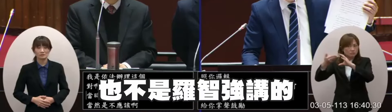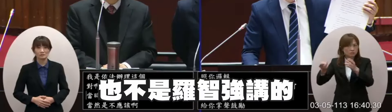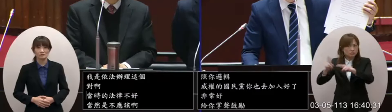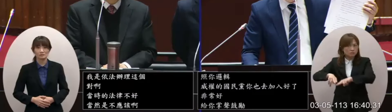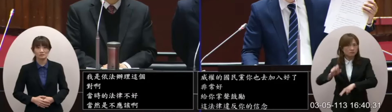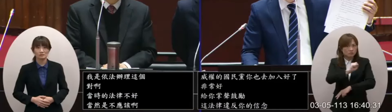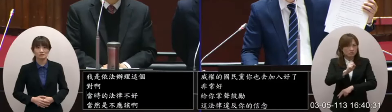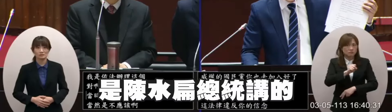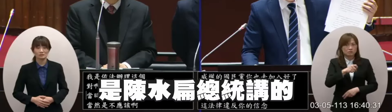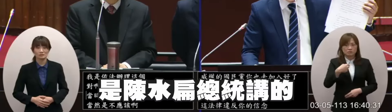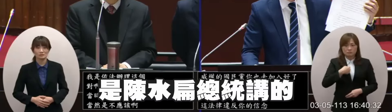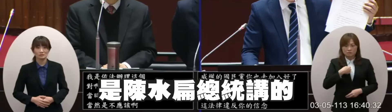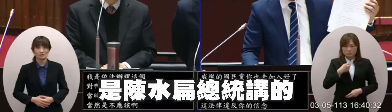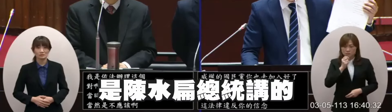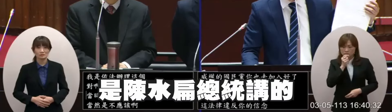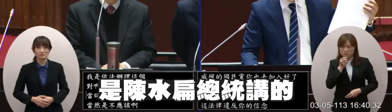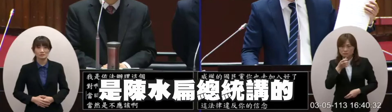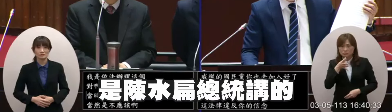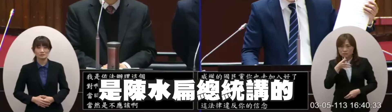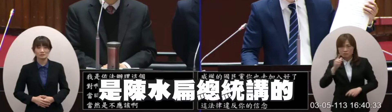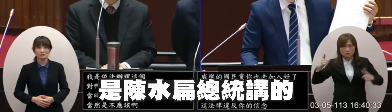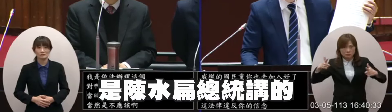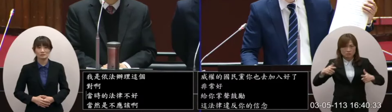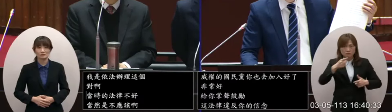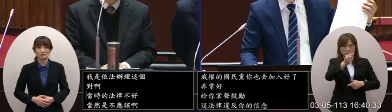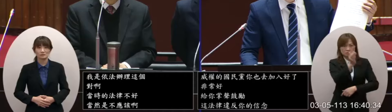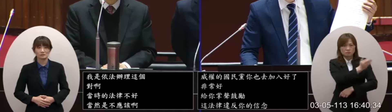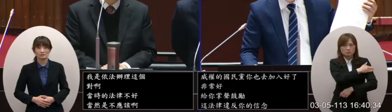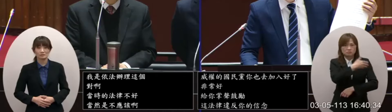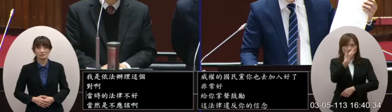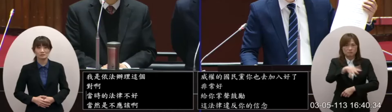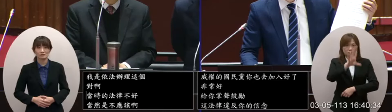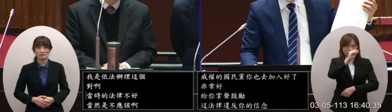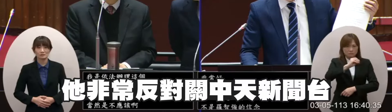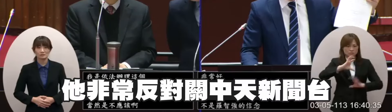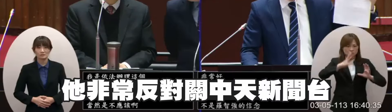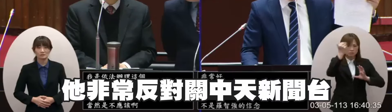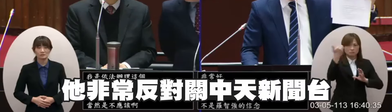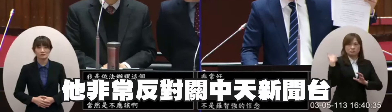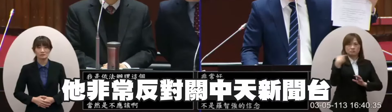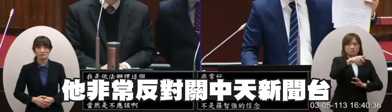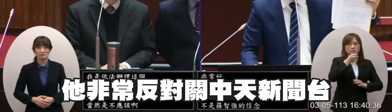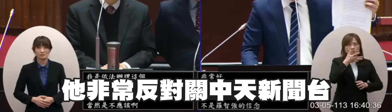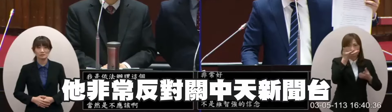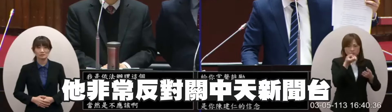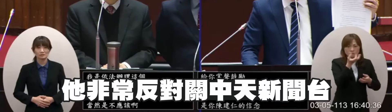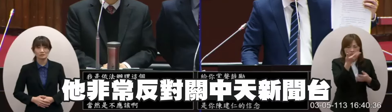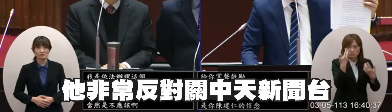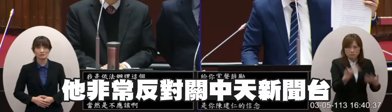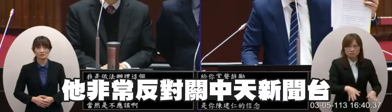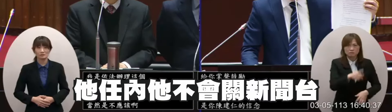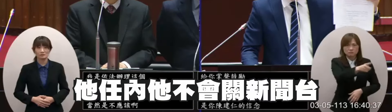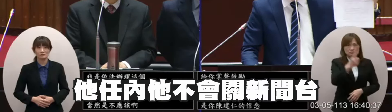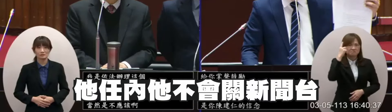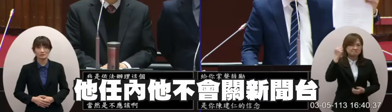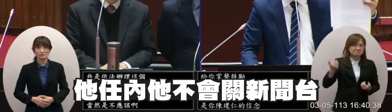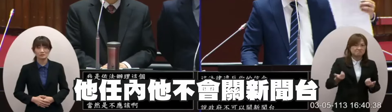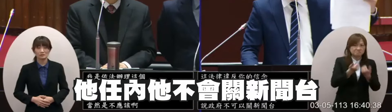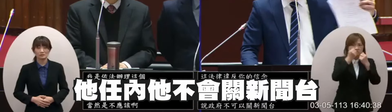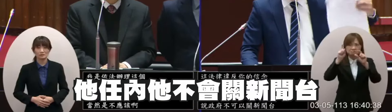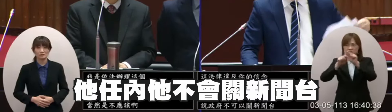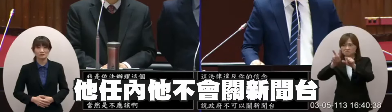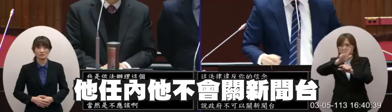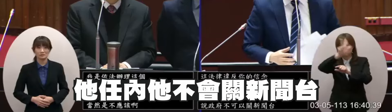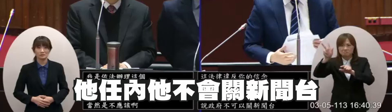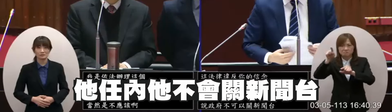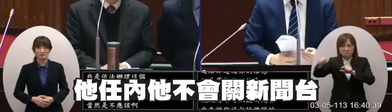讲的，是陈水扁总统讲的。他非常反对关中天新闻台，他任内他